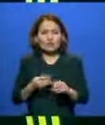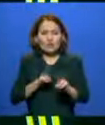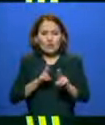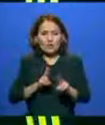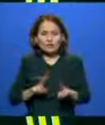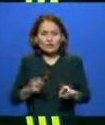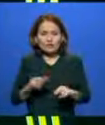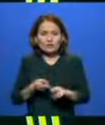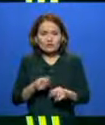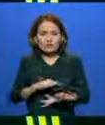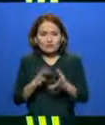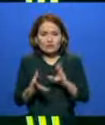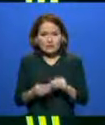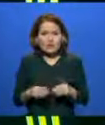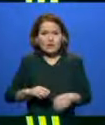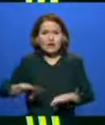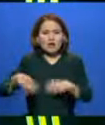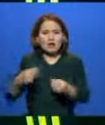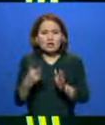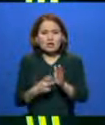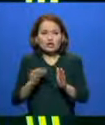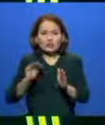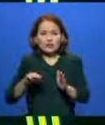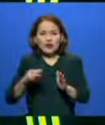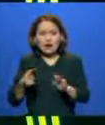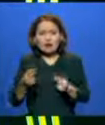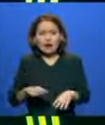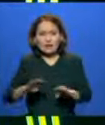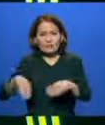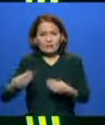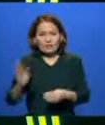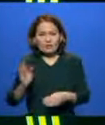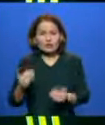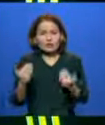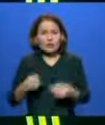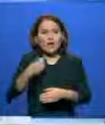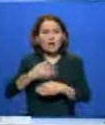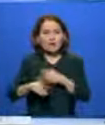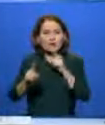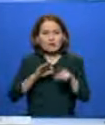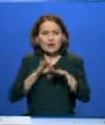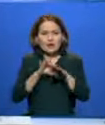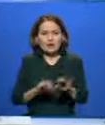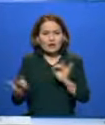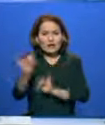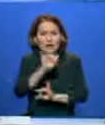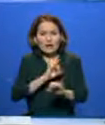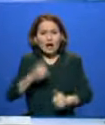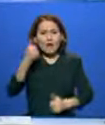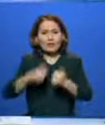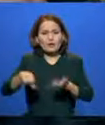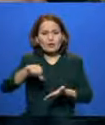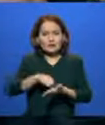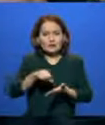Жобасы үздік танылғандардың әрқайсына 700 мың теңге қаражат қарастырылып отыр. Бұл туралы бүгін орталық коммуникациялар қызметінде сөз болды.